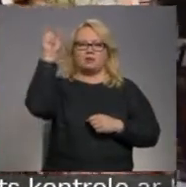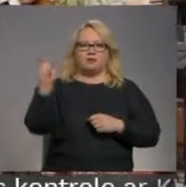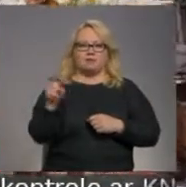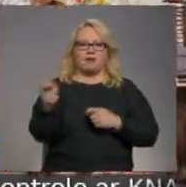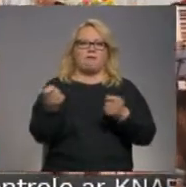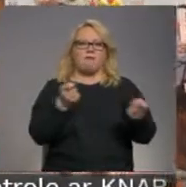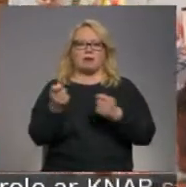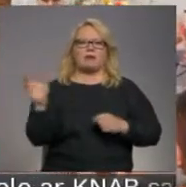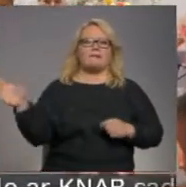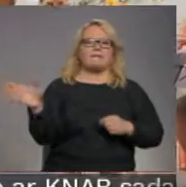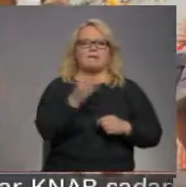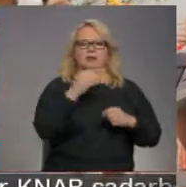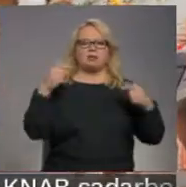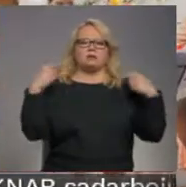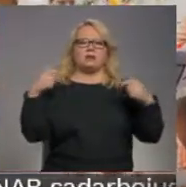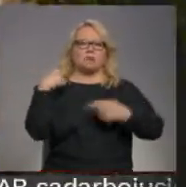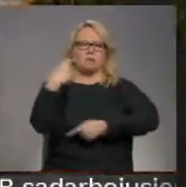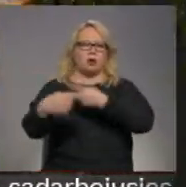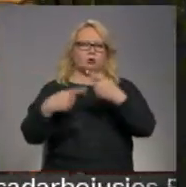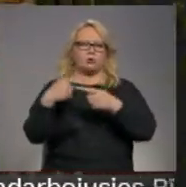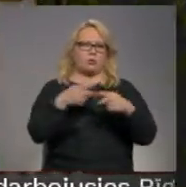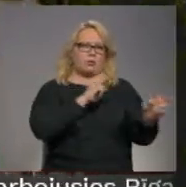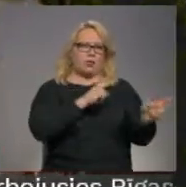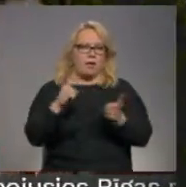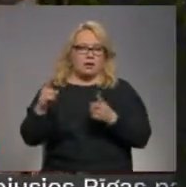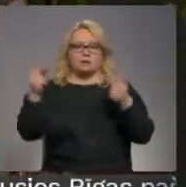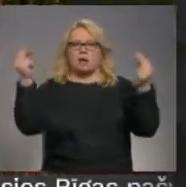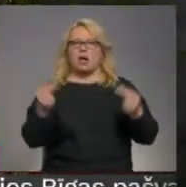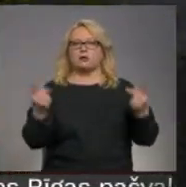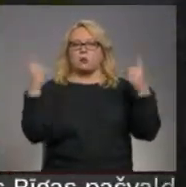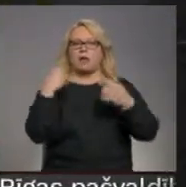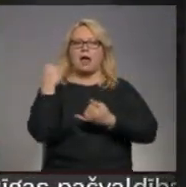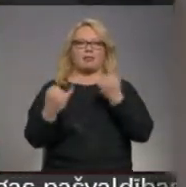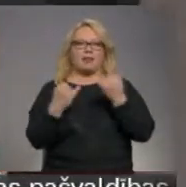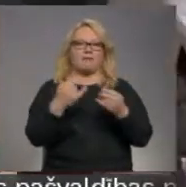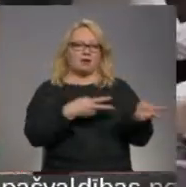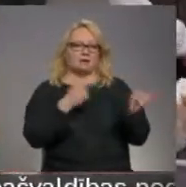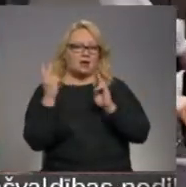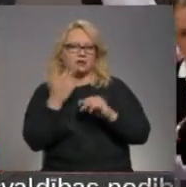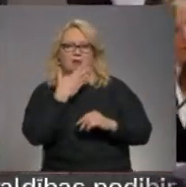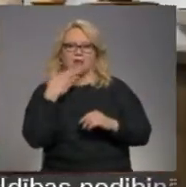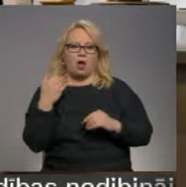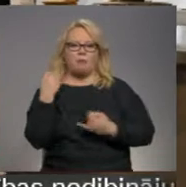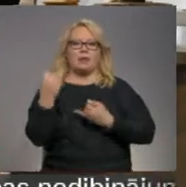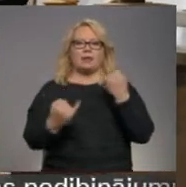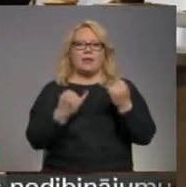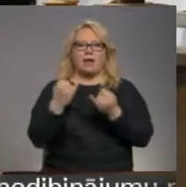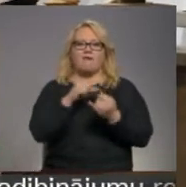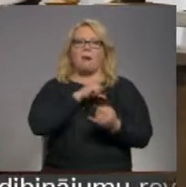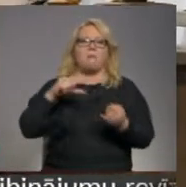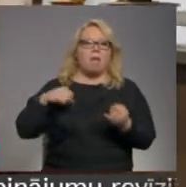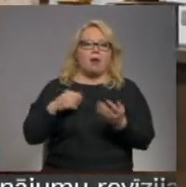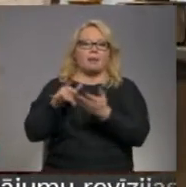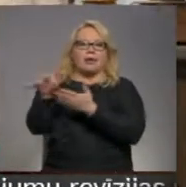vadīt visus svinības procesus un dejas. Kāzu laikā nav līgava zakšana, bet līgava pati aiziet un noslēpjas,